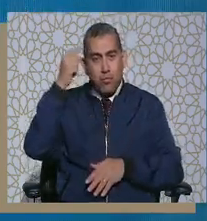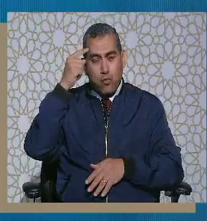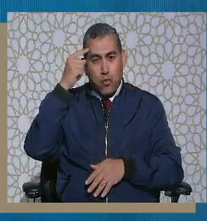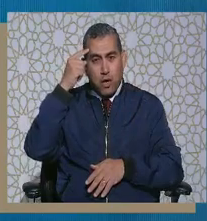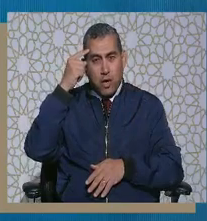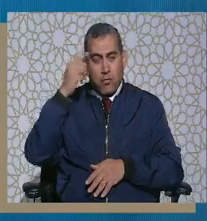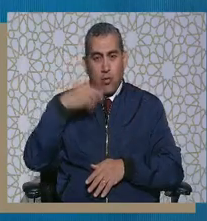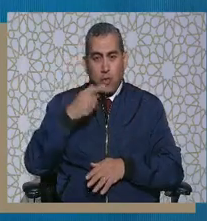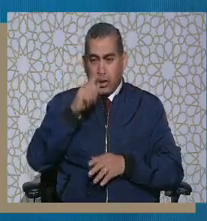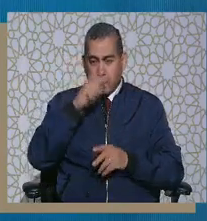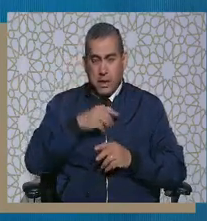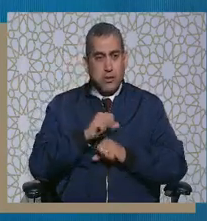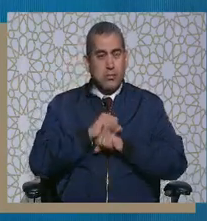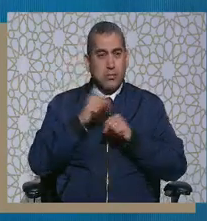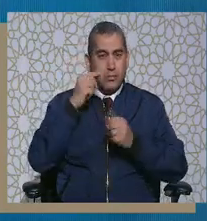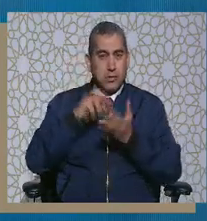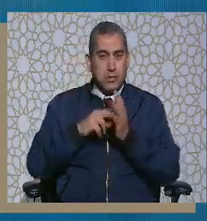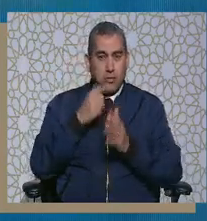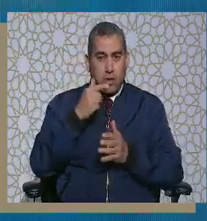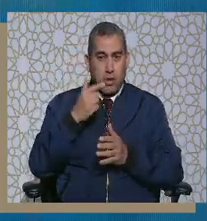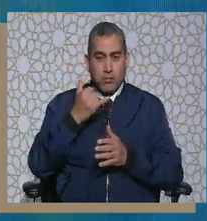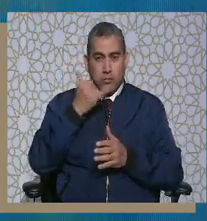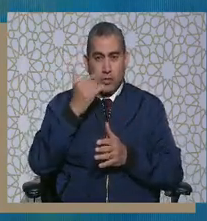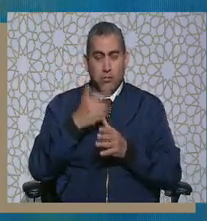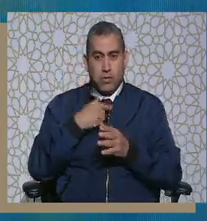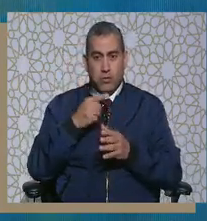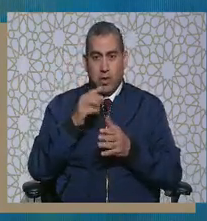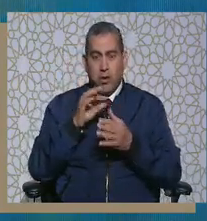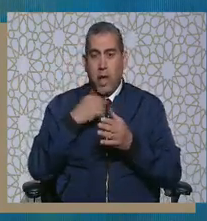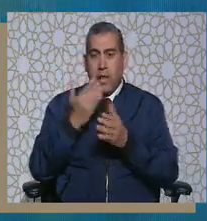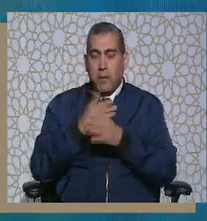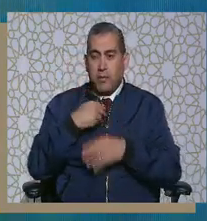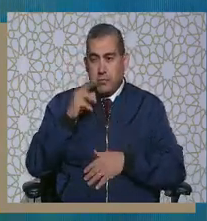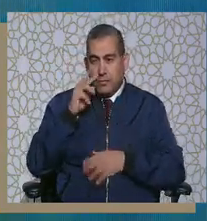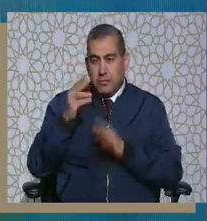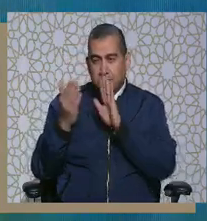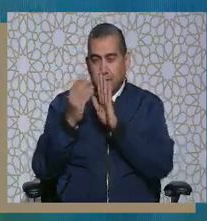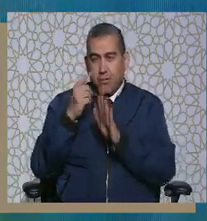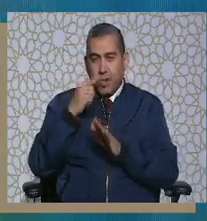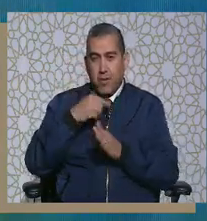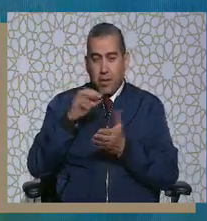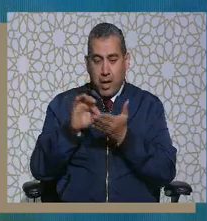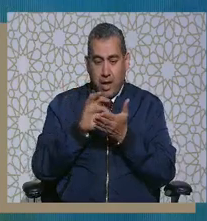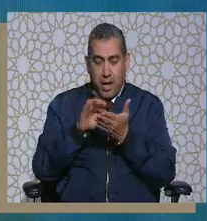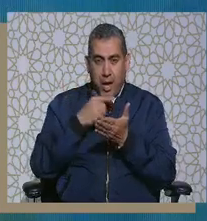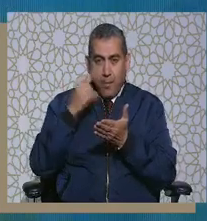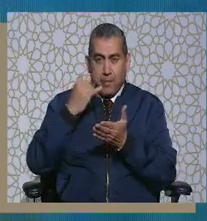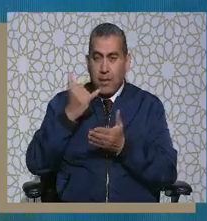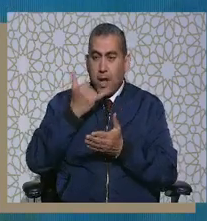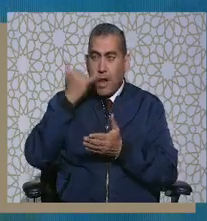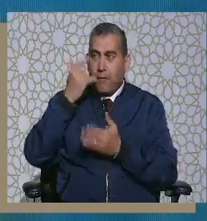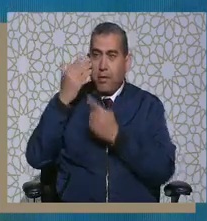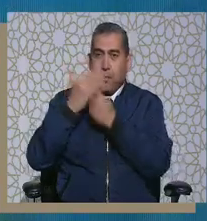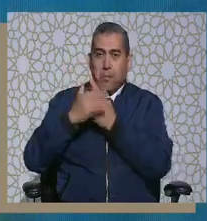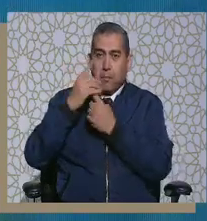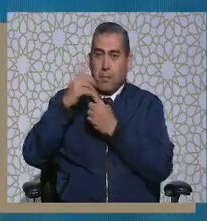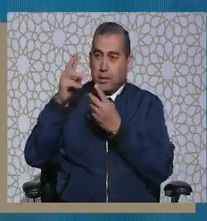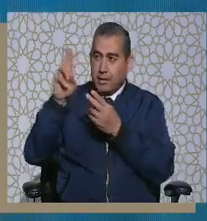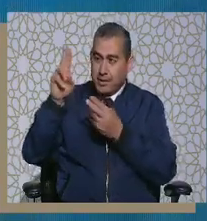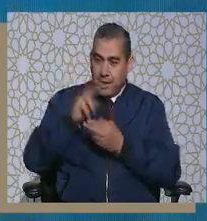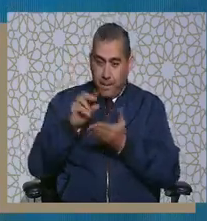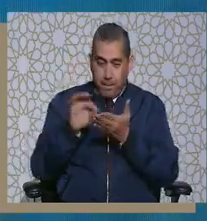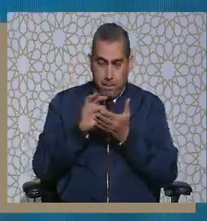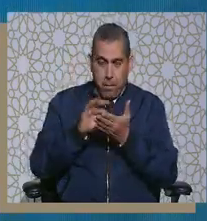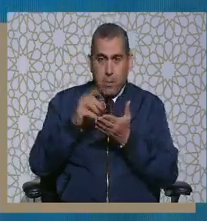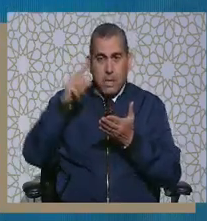لطفه عن قدره فذلك لقصور نظري القدر ما بينفكس بلطف